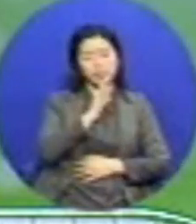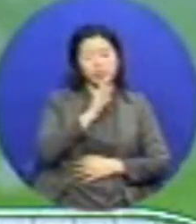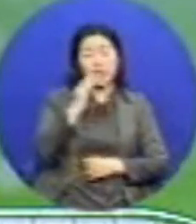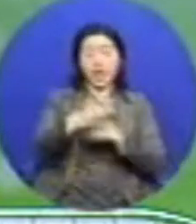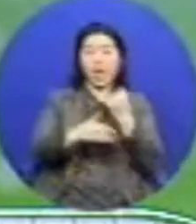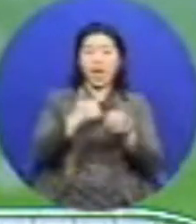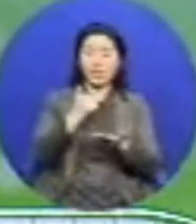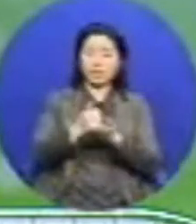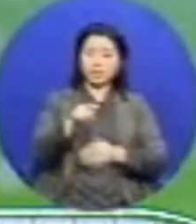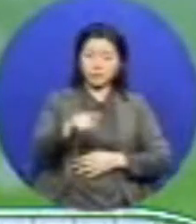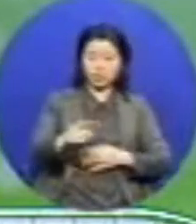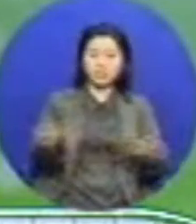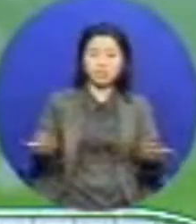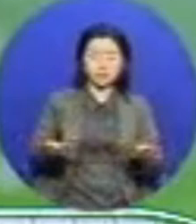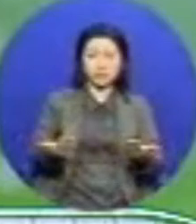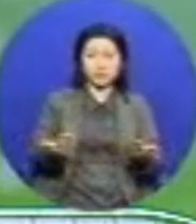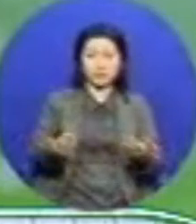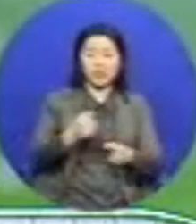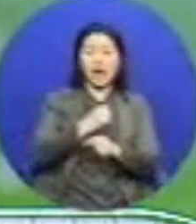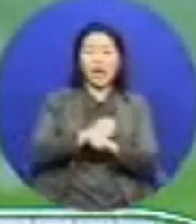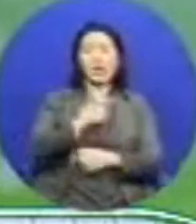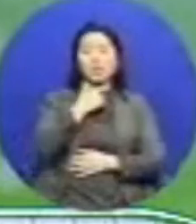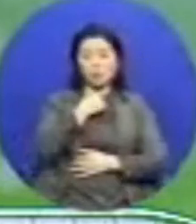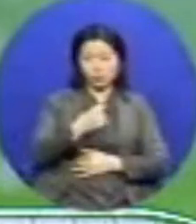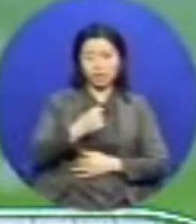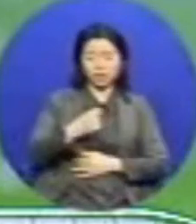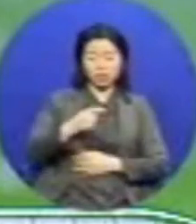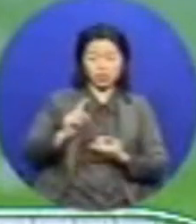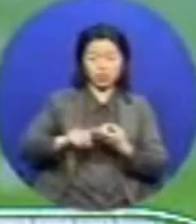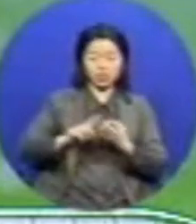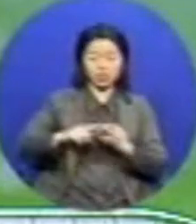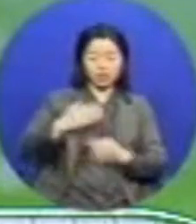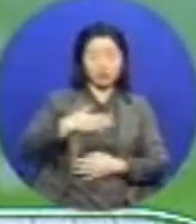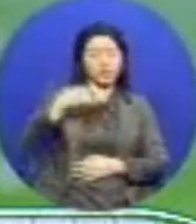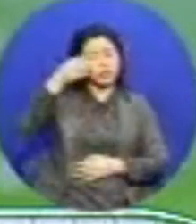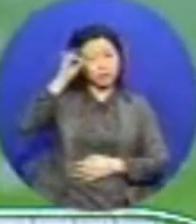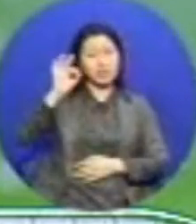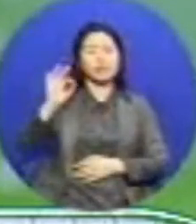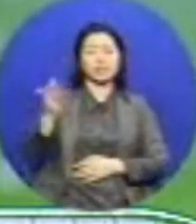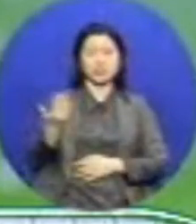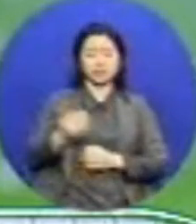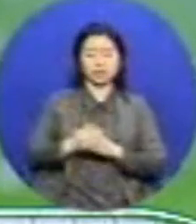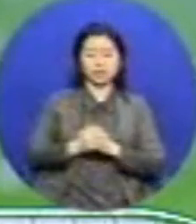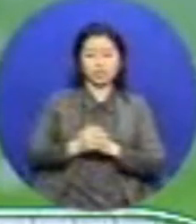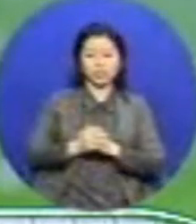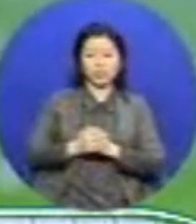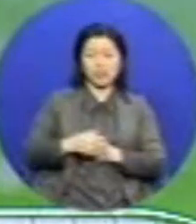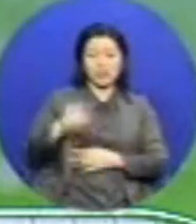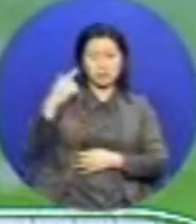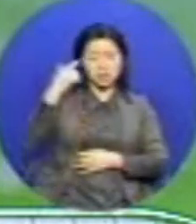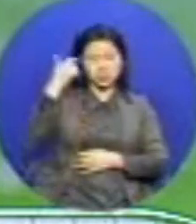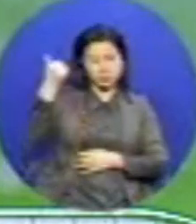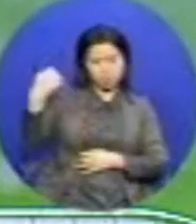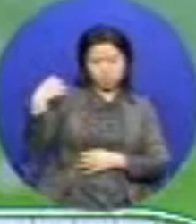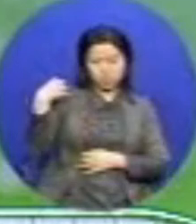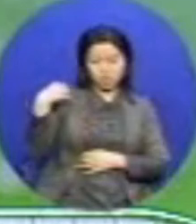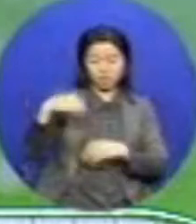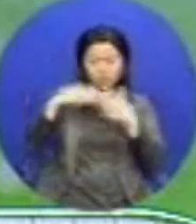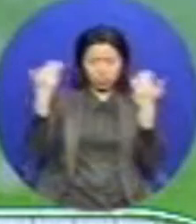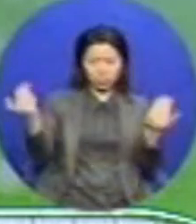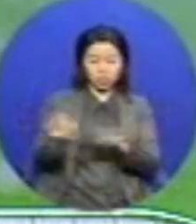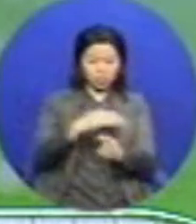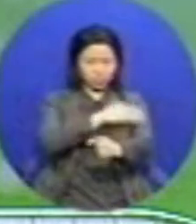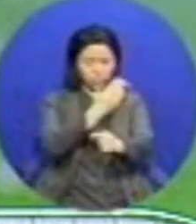하나님께서 그 일을 하기를 원하시는 것을 깨달았어요 담임 목사로서 가지고 있는 지위나 모든 권한을